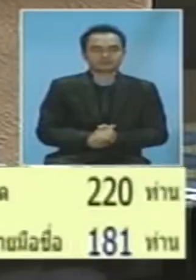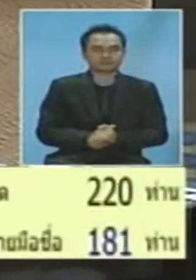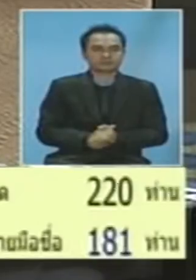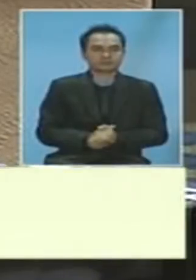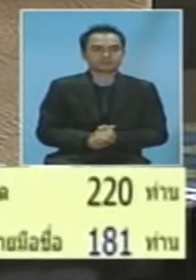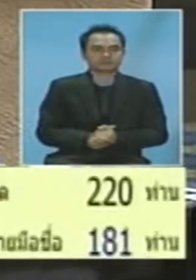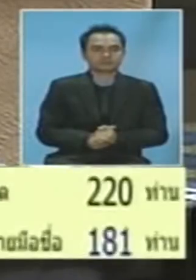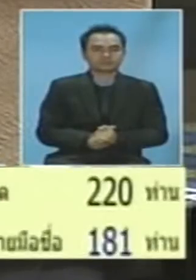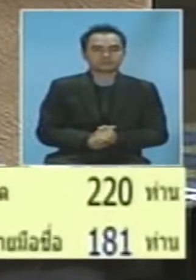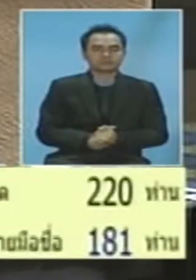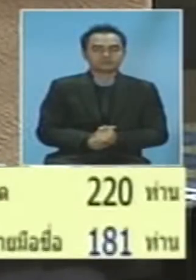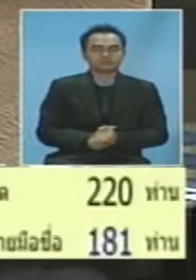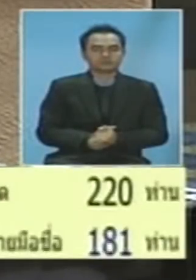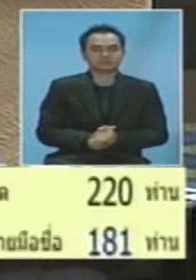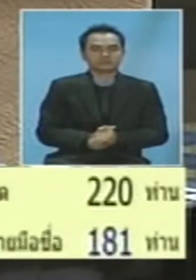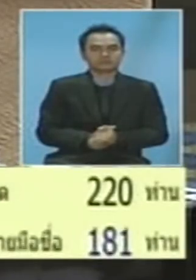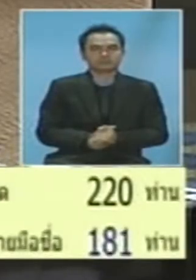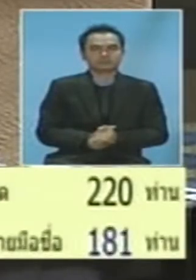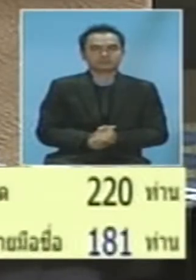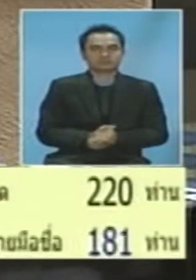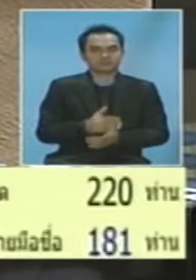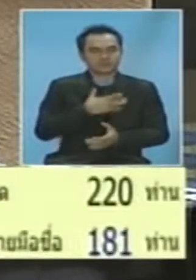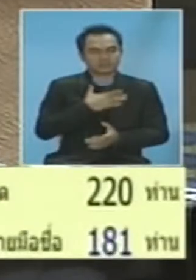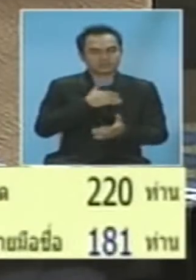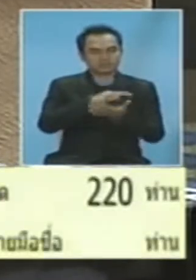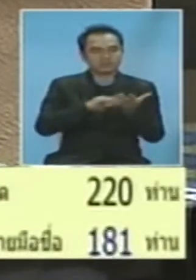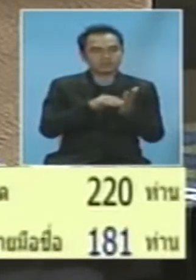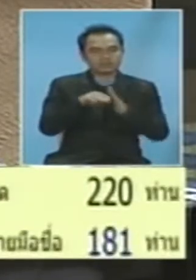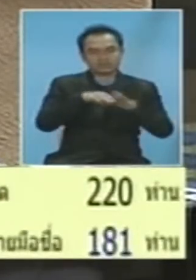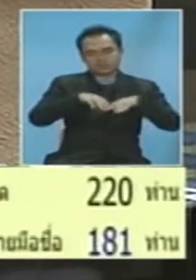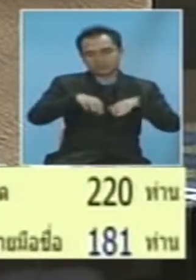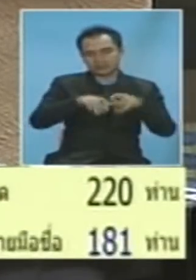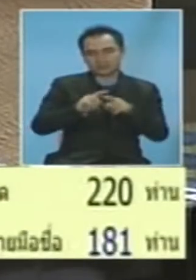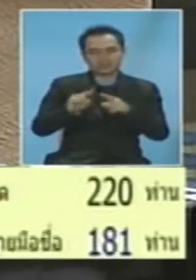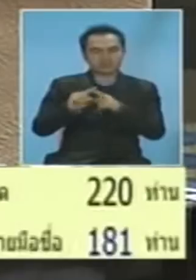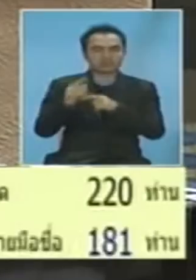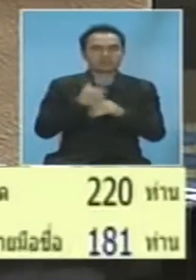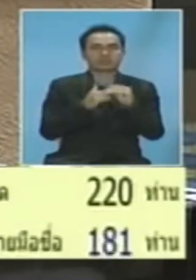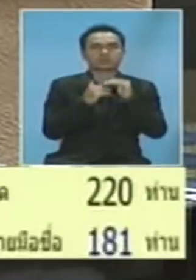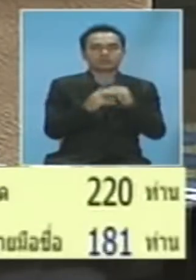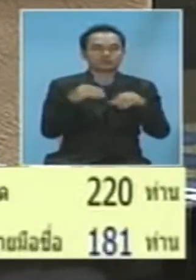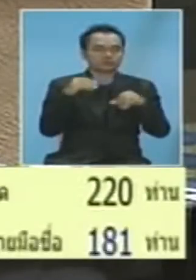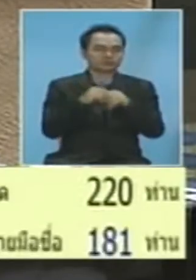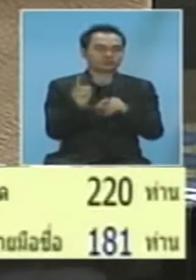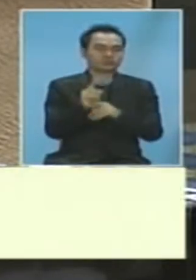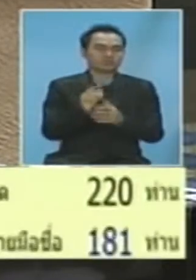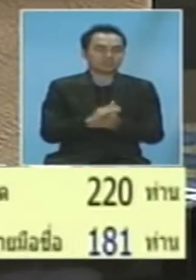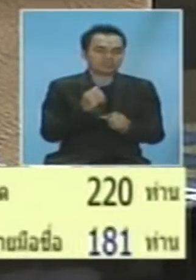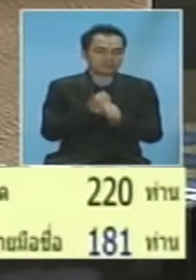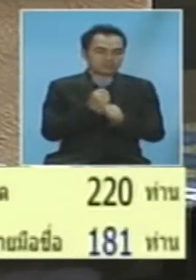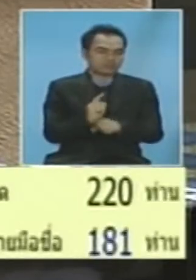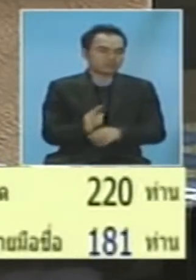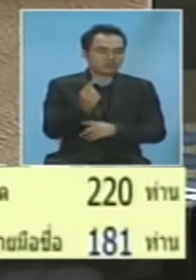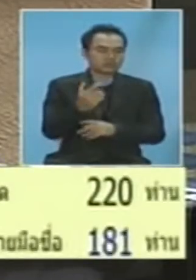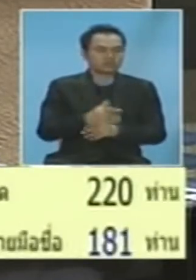ด้วยเหตุที่กระบวนการที่กำหนดขึ้นมาหรือคิดขึ้นมานั้นเองเนี่ย